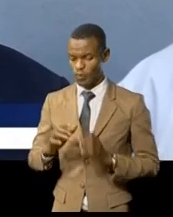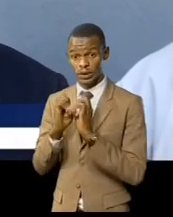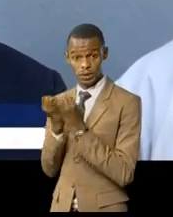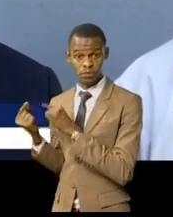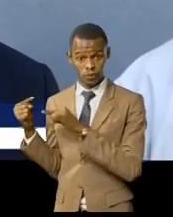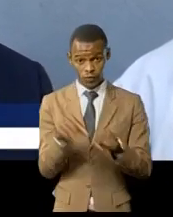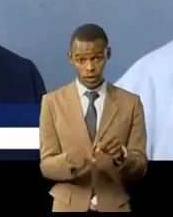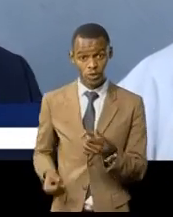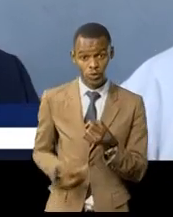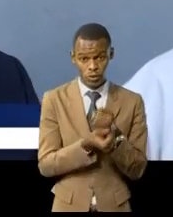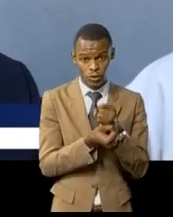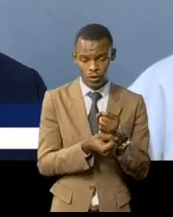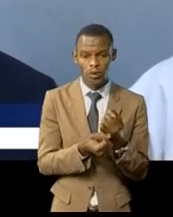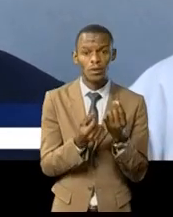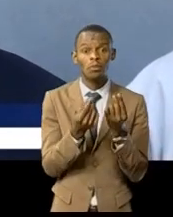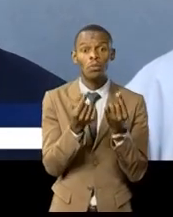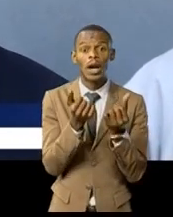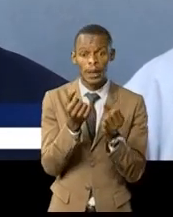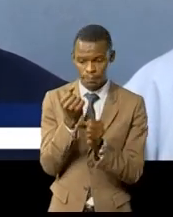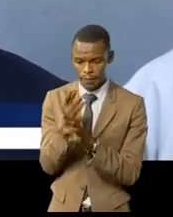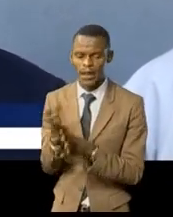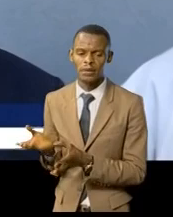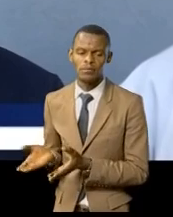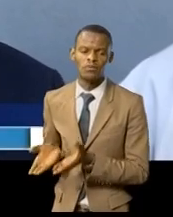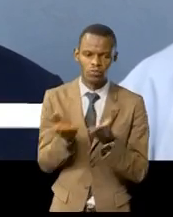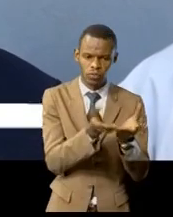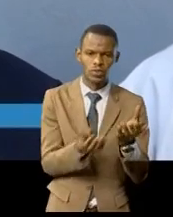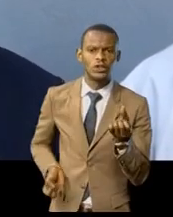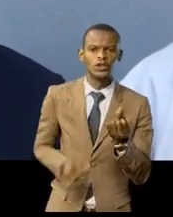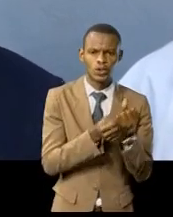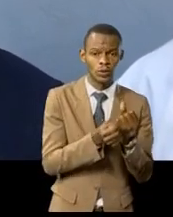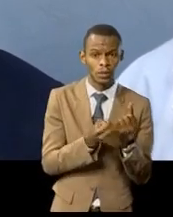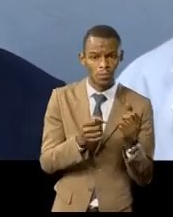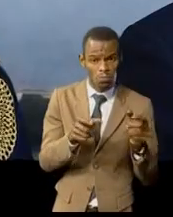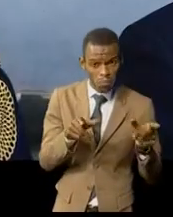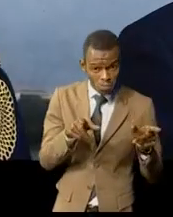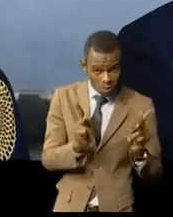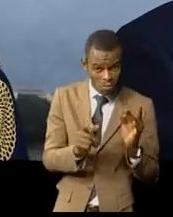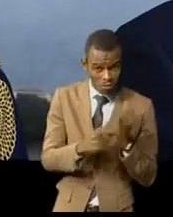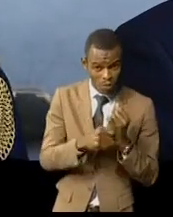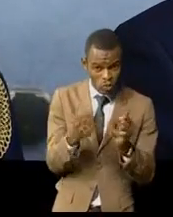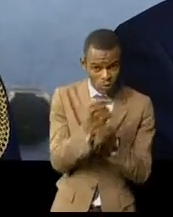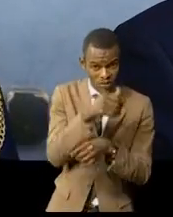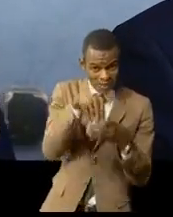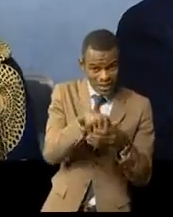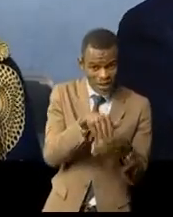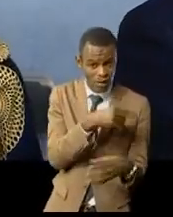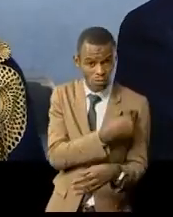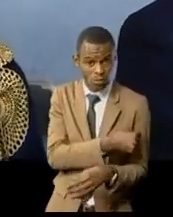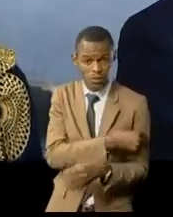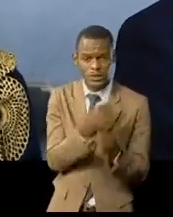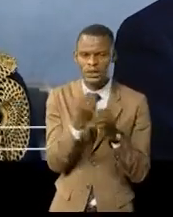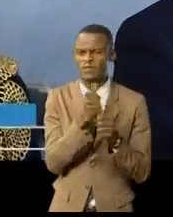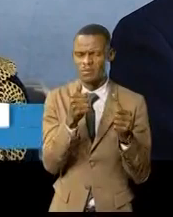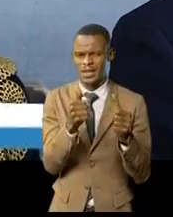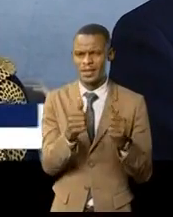disposition pour que le personnel de santé ici fasse un travail bien. On pouvait bien se mettre en ville. Je ne sais pas,